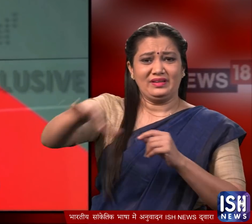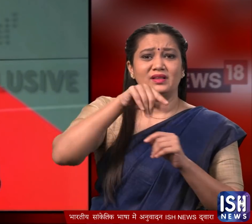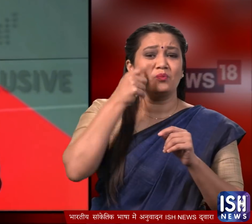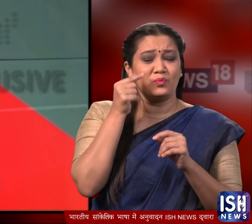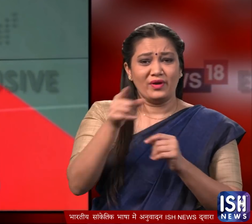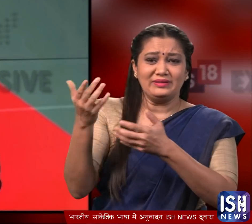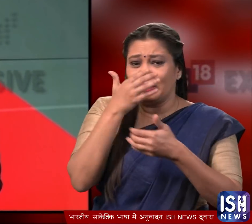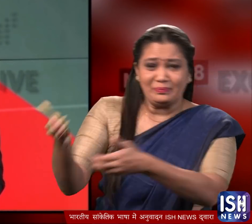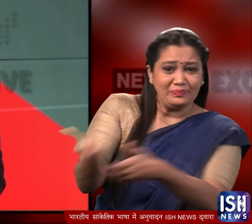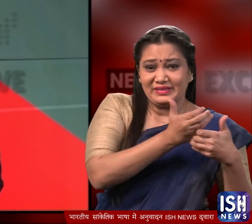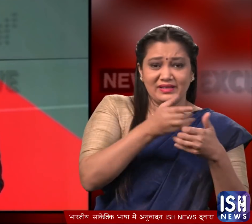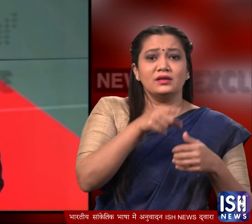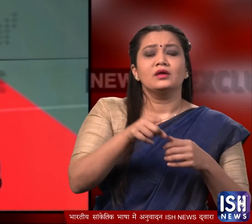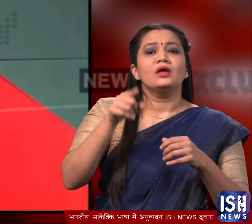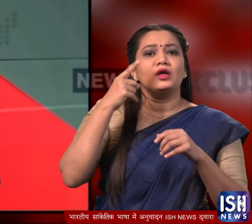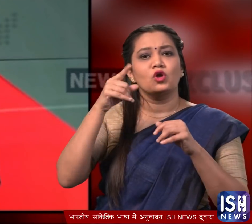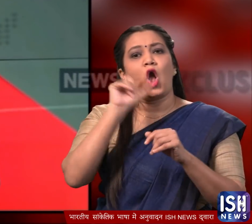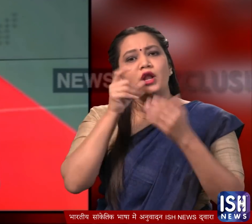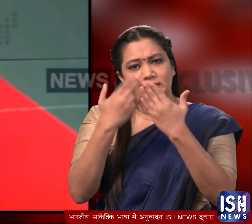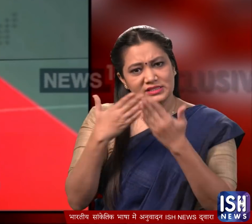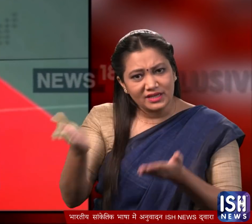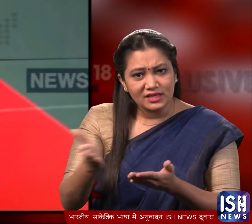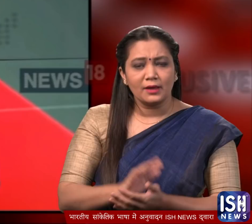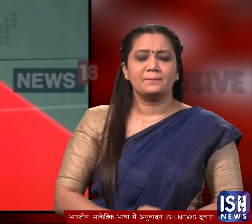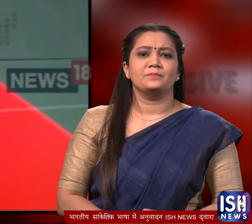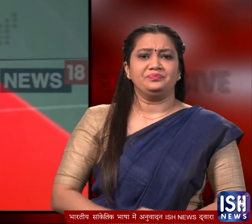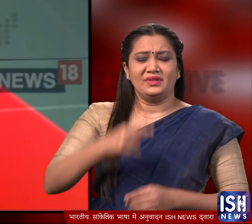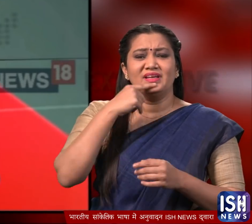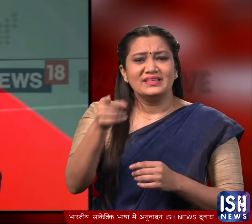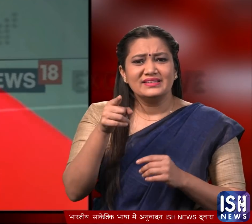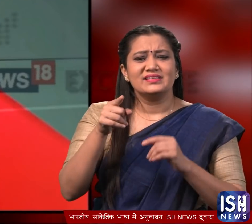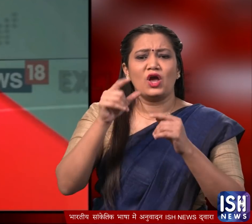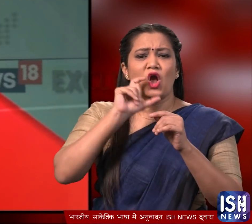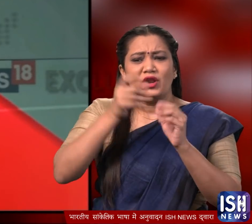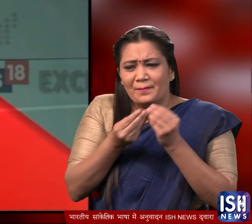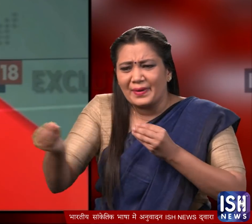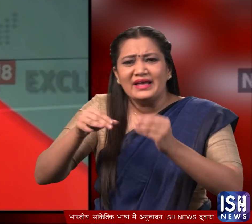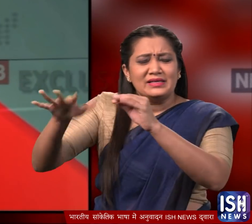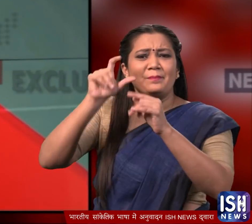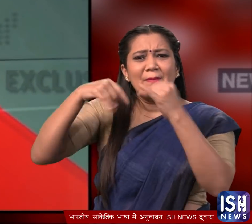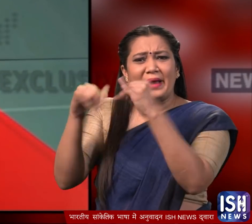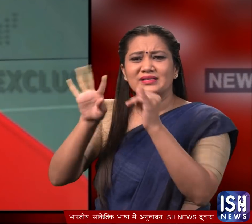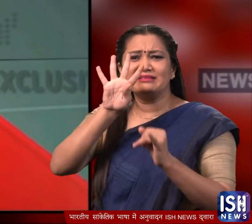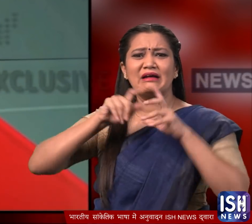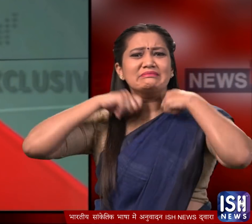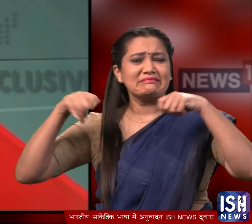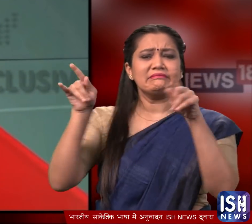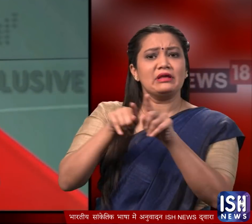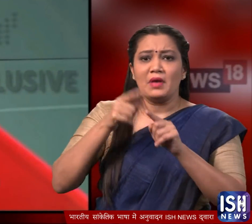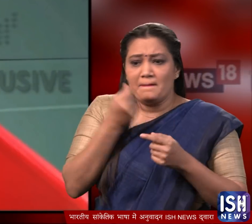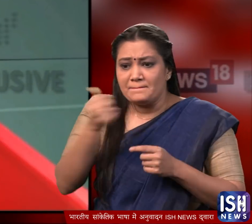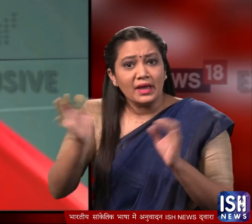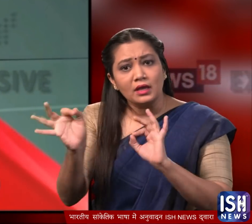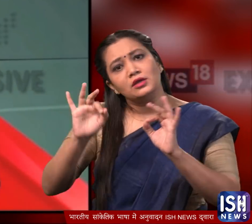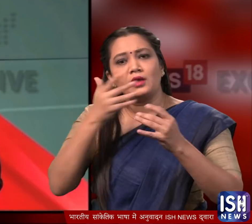कानपुर में जिस लड़के को अगवा किया गया वो एक इंटर कॉलेज का छात्र है। उसका आरोप है कि कॉलेज के पास रहने वाले दबंग उससे पैसे मांग रहे थे।